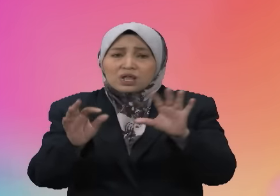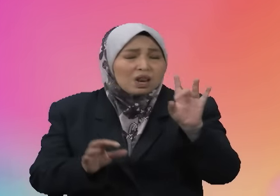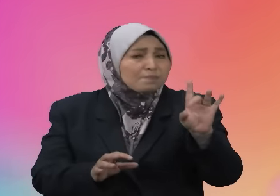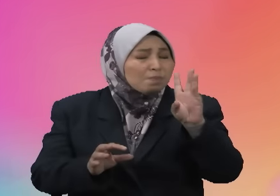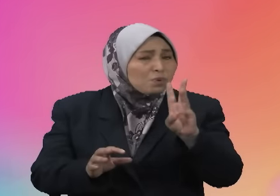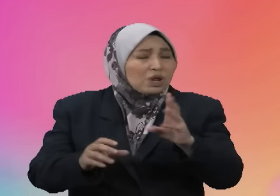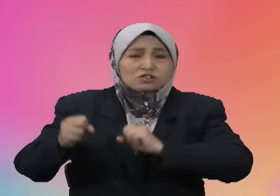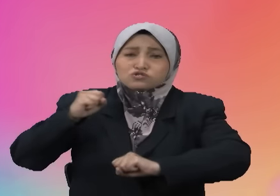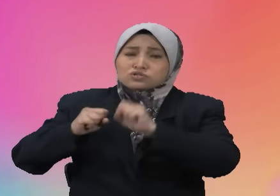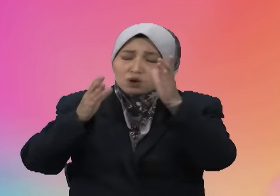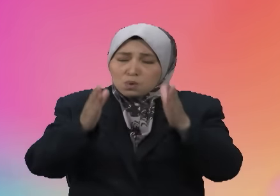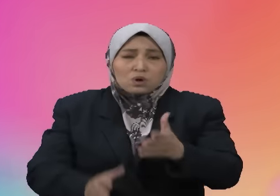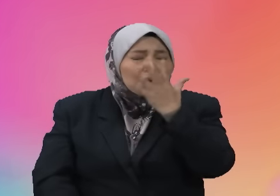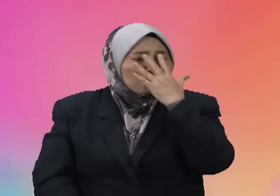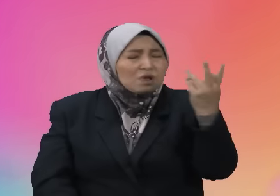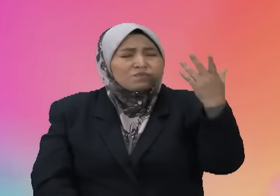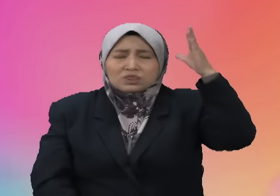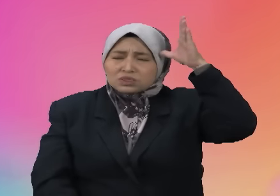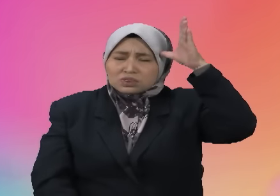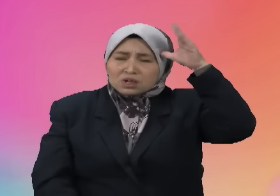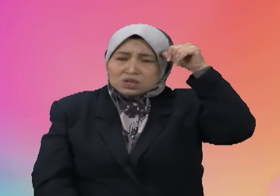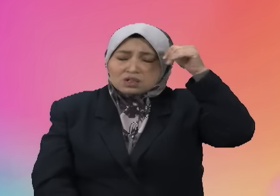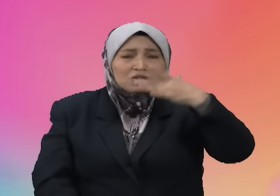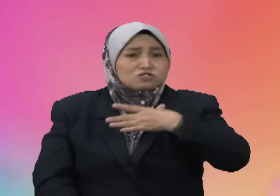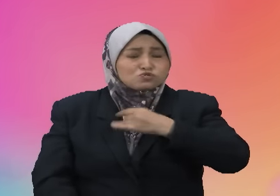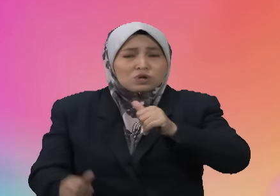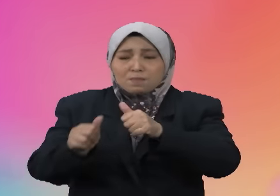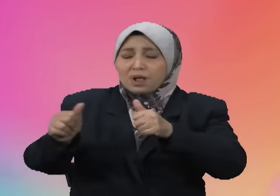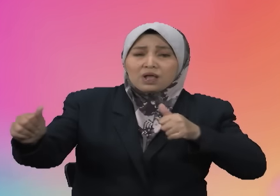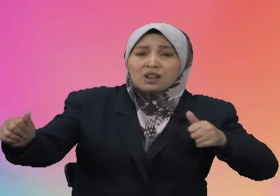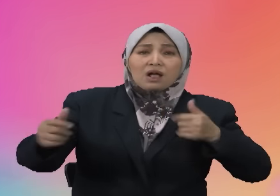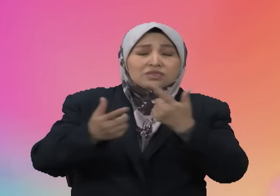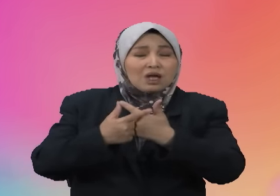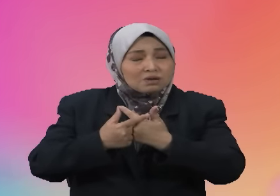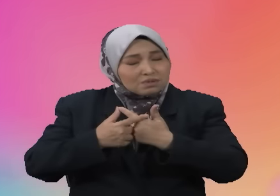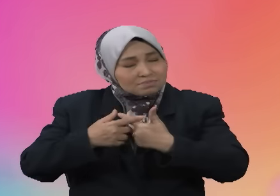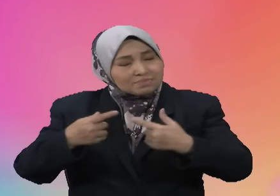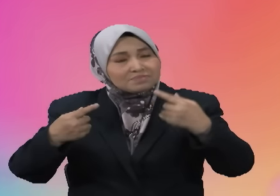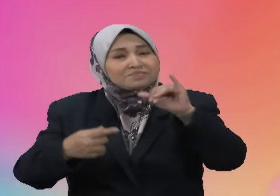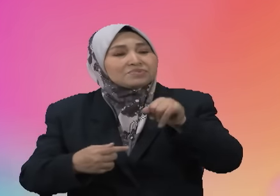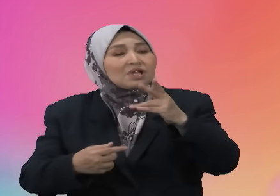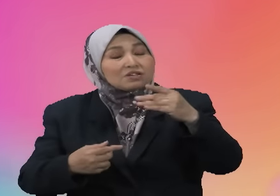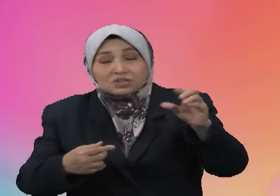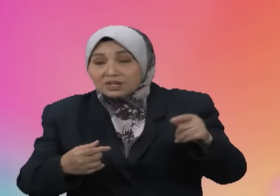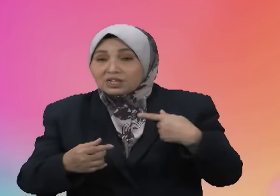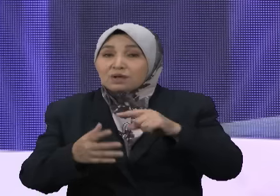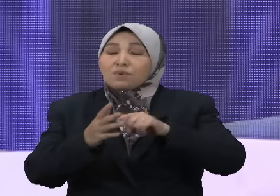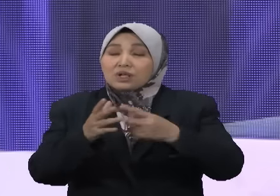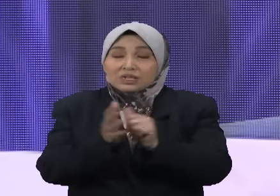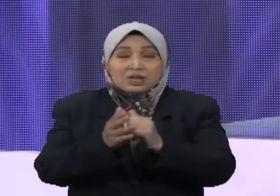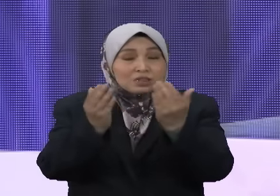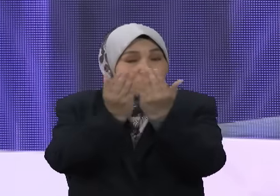tentang sikap orang munafik yang degil dan suka mengelak daripada berjihad jadi kita mulakan sesi tadabbur kita dengan doa